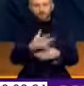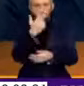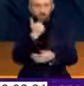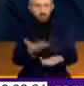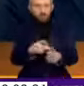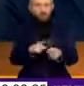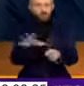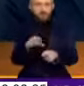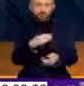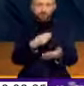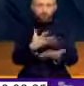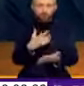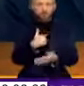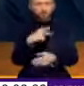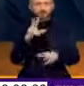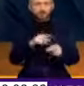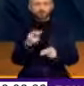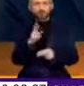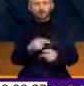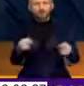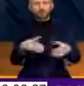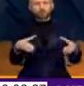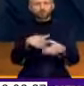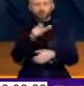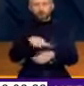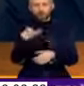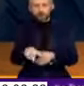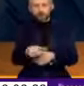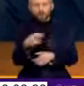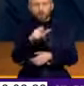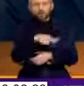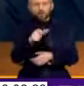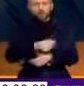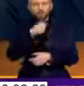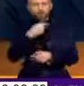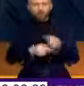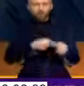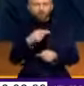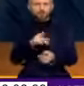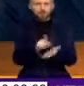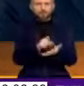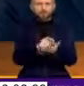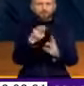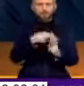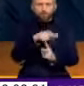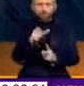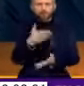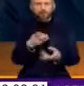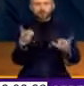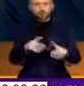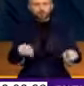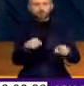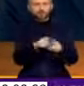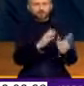повірте, треба звикати, це все дорожче, хоча я вважаю, що для певної категорії людей, для людей старшого покоління, для пільговиків, можливо, треба створити